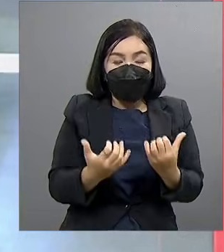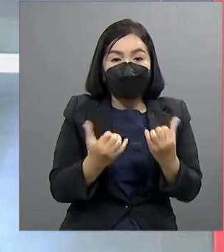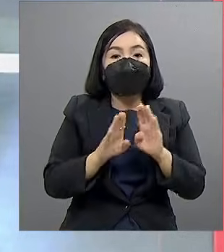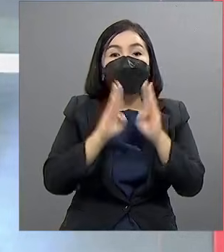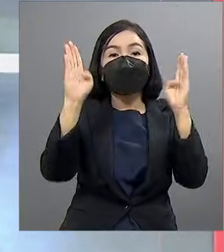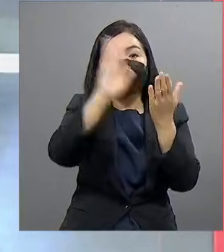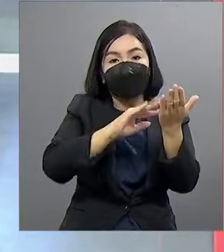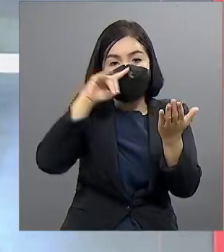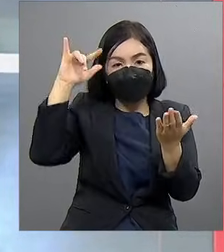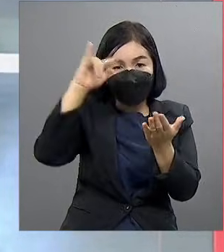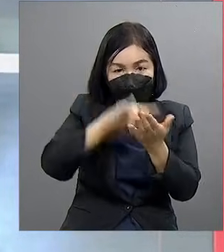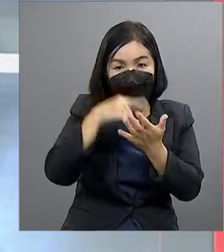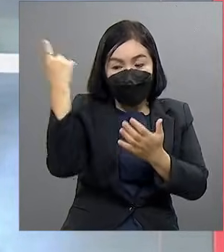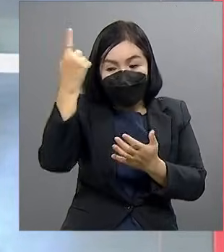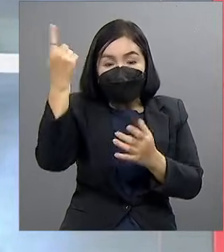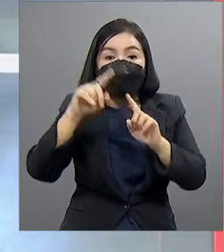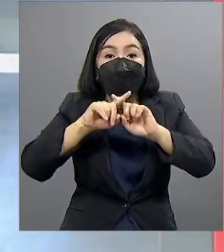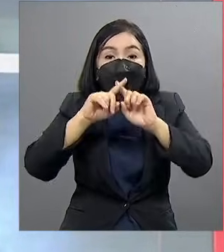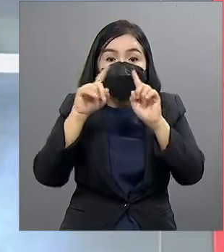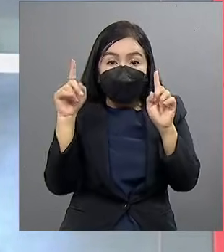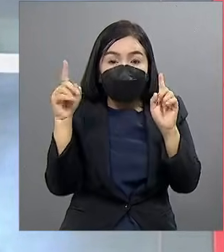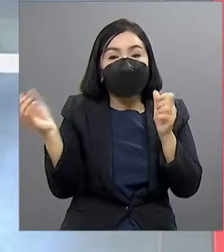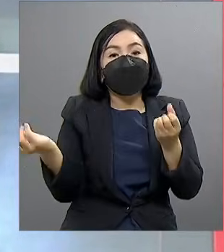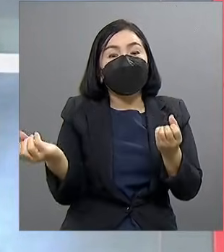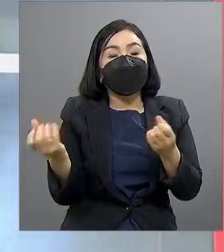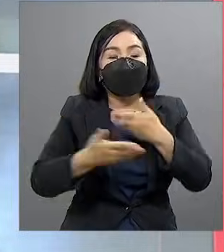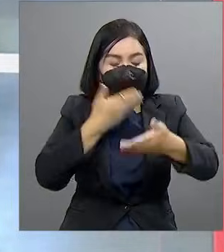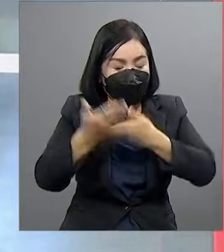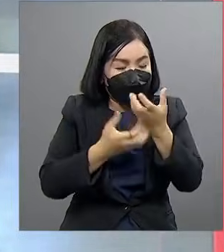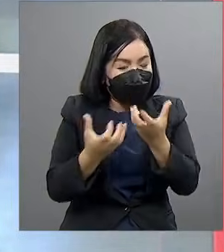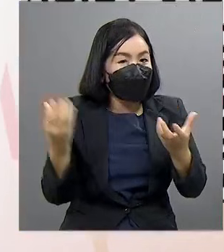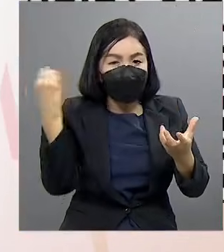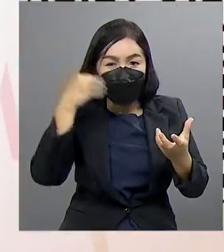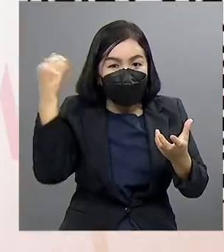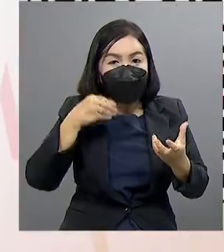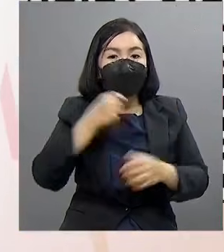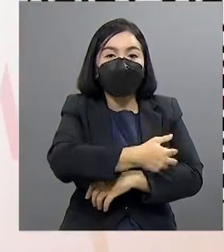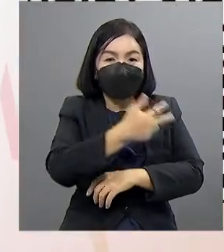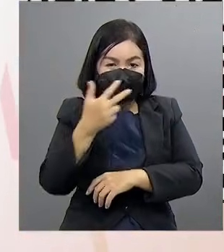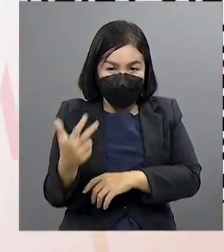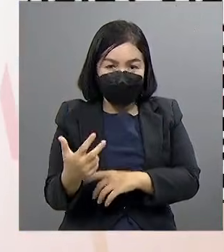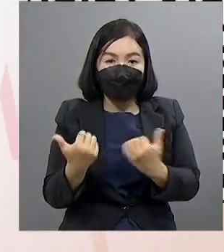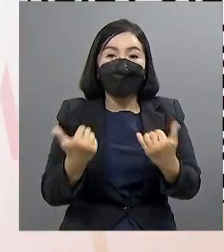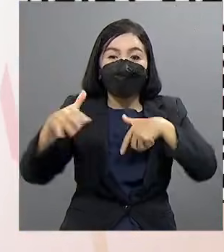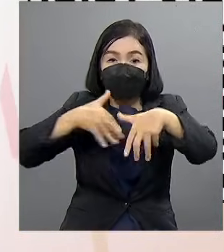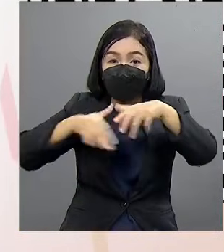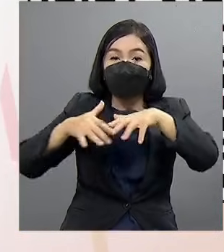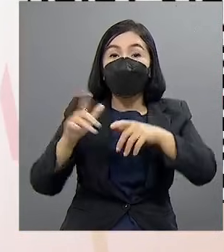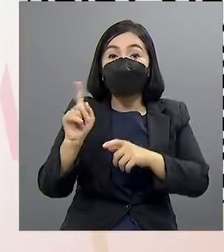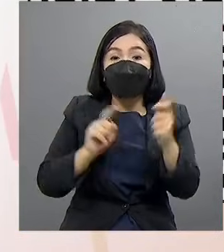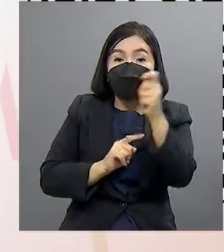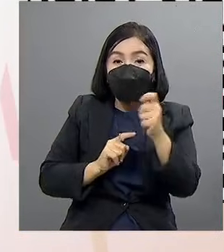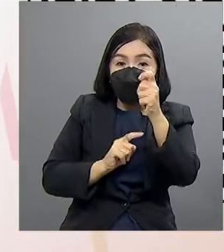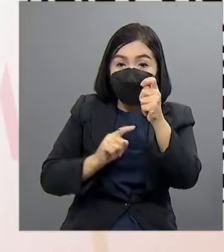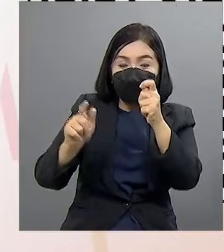ช่วงนี้ของเรายังคงมีอย่างต่อเนื่องกับตลาดนัดวันใหม่ขายสู้โควิด-19 นะคะ ค ุณผู้ชมสามารถแอดไปได้เลยค่ะเข้ากรุ๊ป